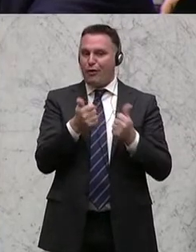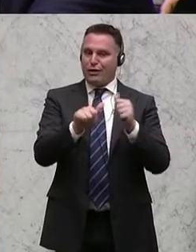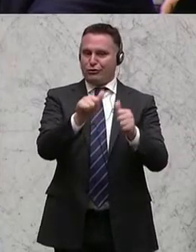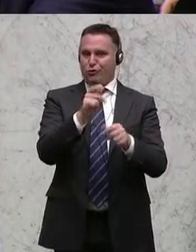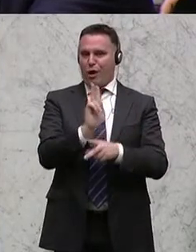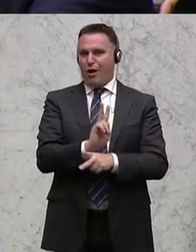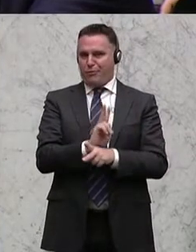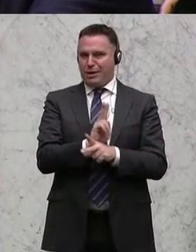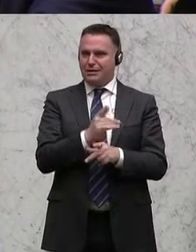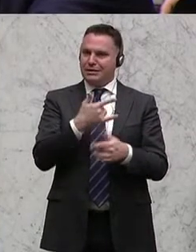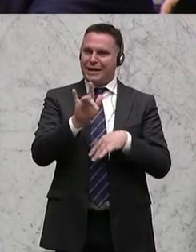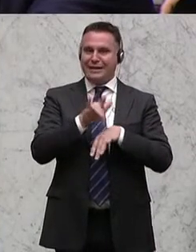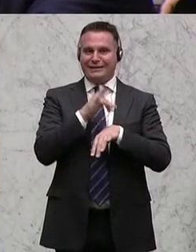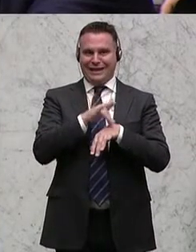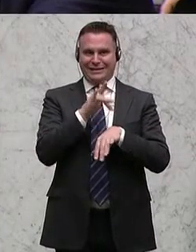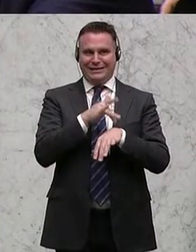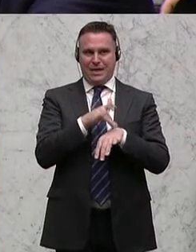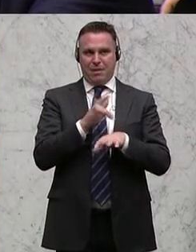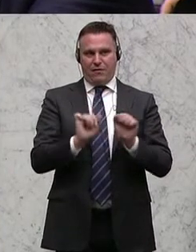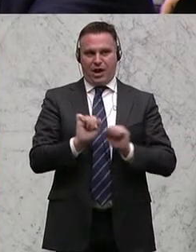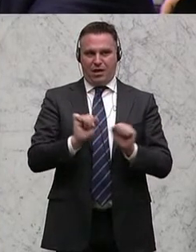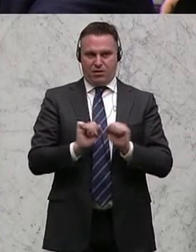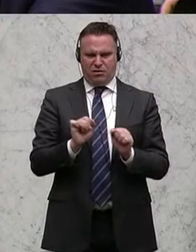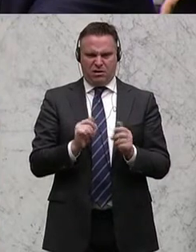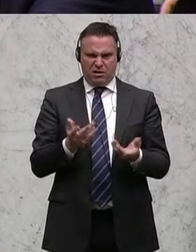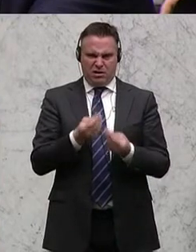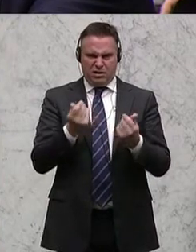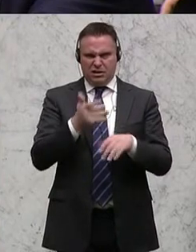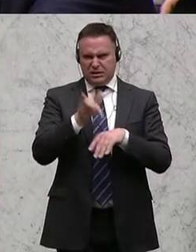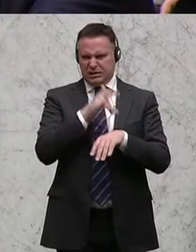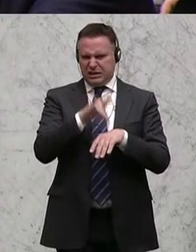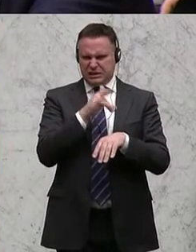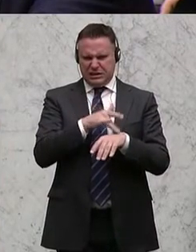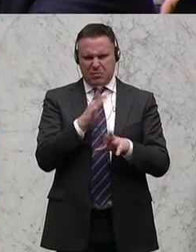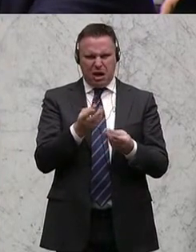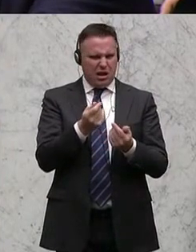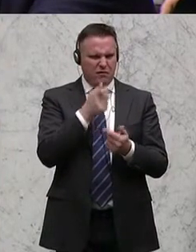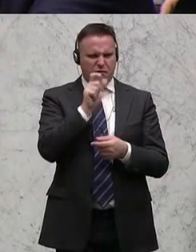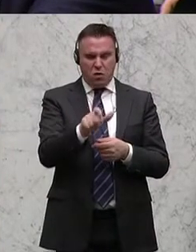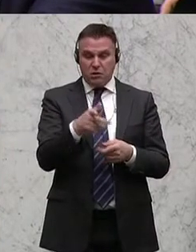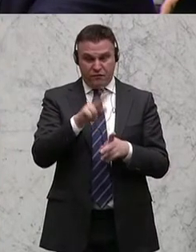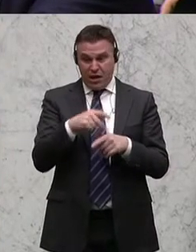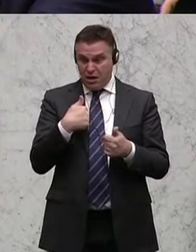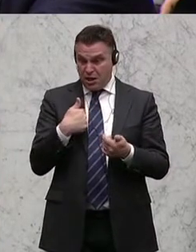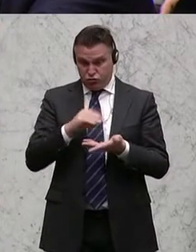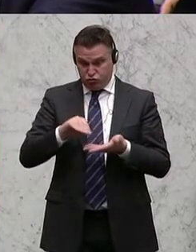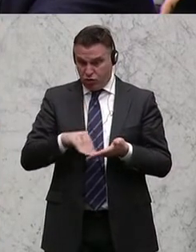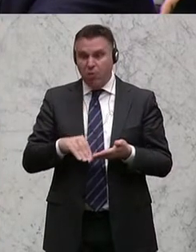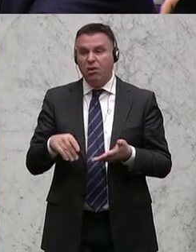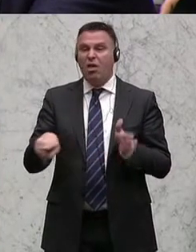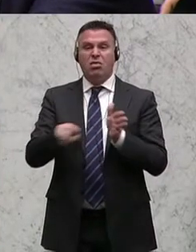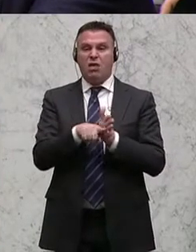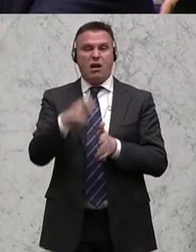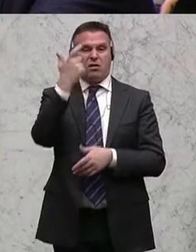einzubauen und dafür sensibel zu sein. Also sensibel zu sein, oje, das gibt einen Wirbel, da habe ich vielleicht einen negativen Bericht mit namentlicher Erwähnung